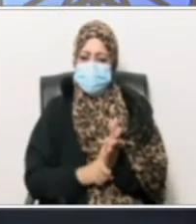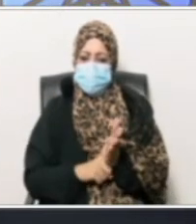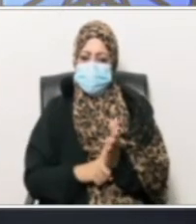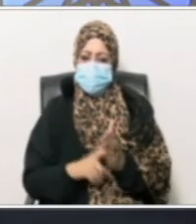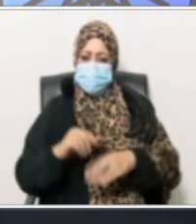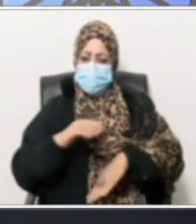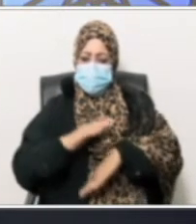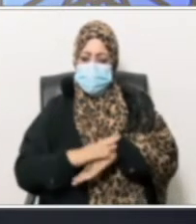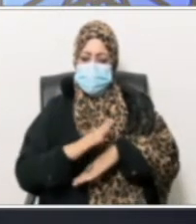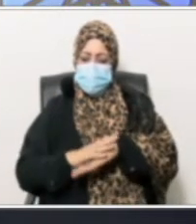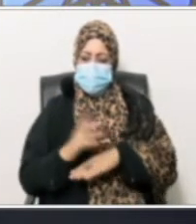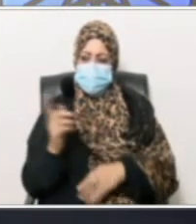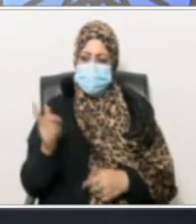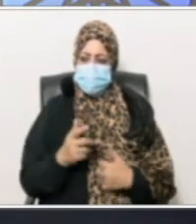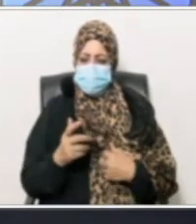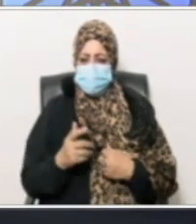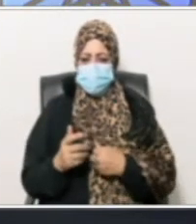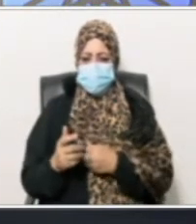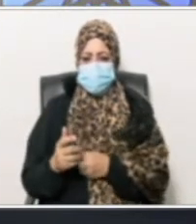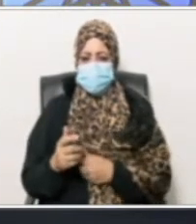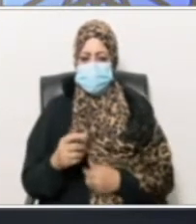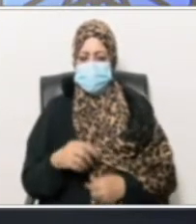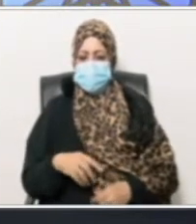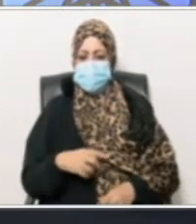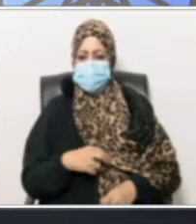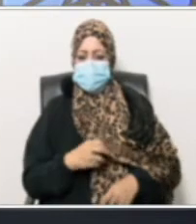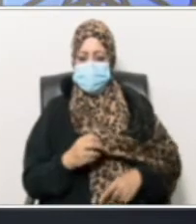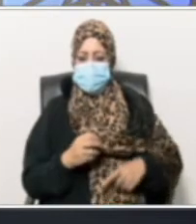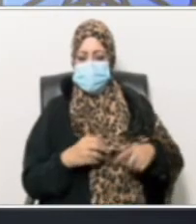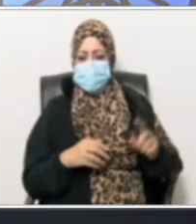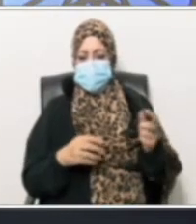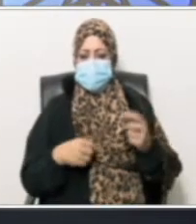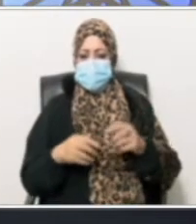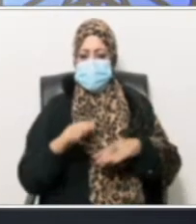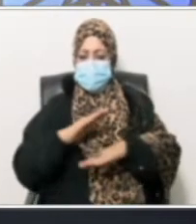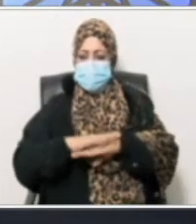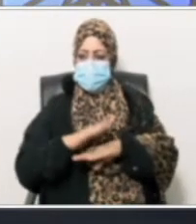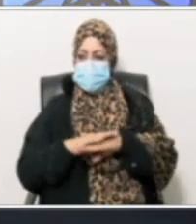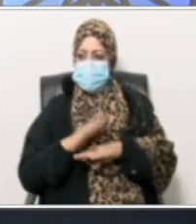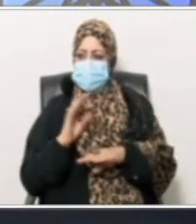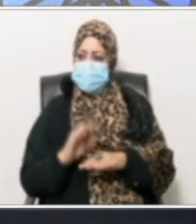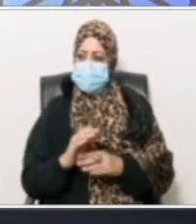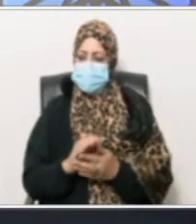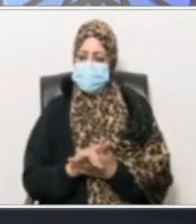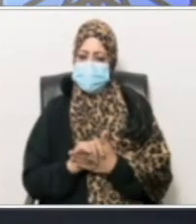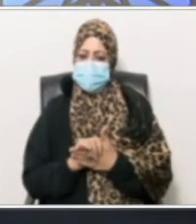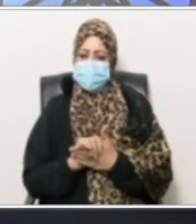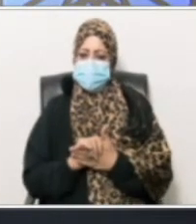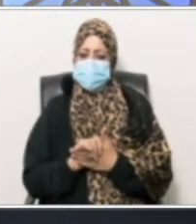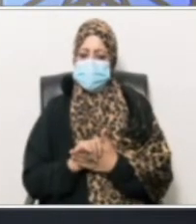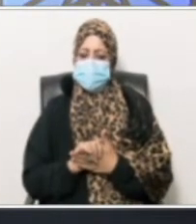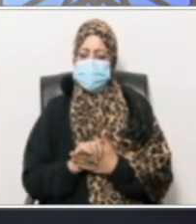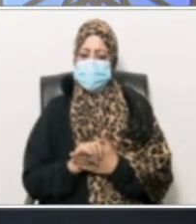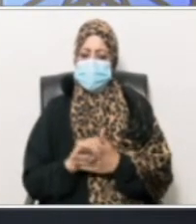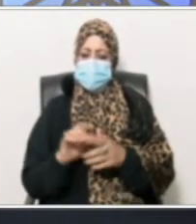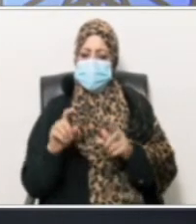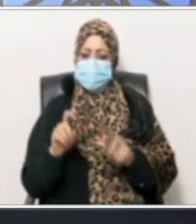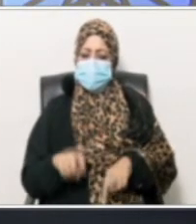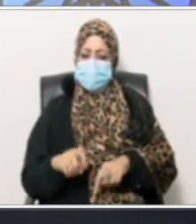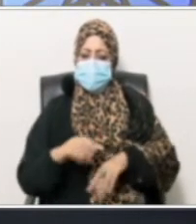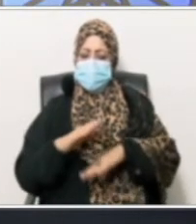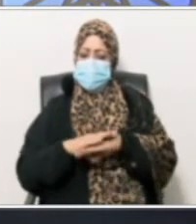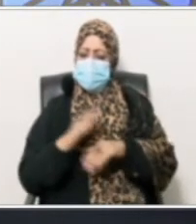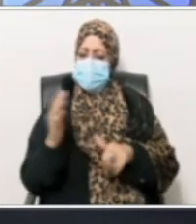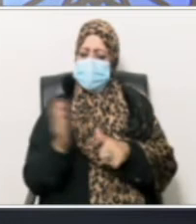عقد عليها الآن. عقد عليها يعني الآن متزوجها. آه متزوجها متزوج. نعم